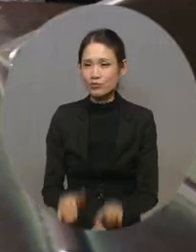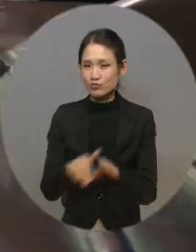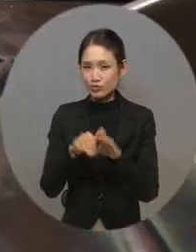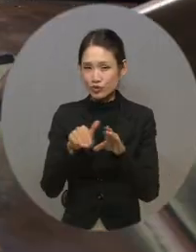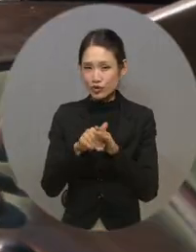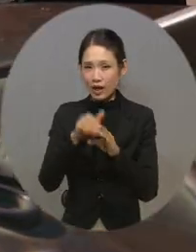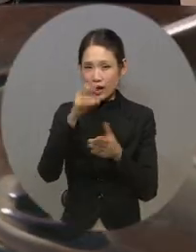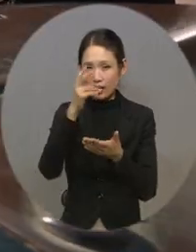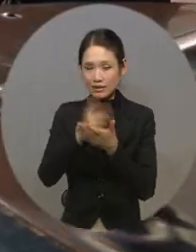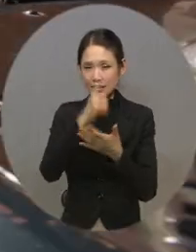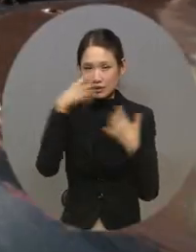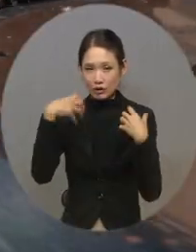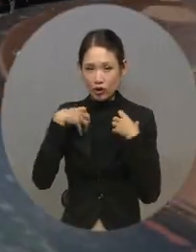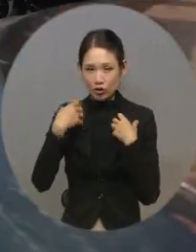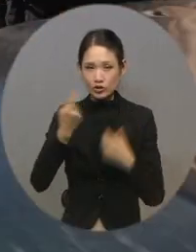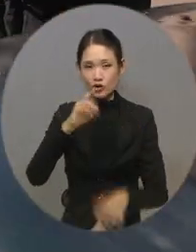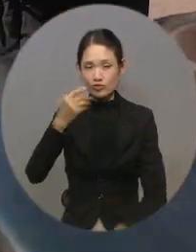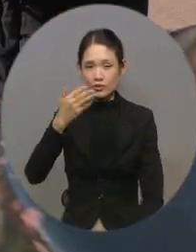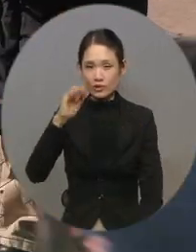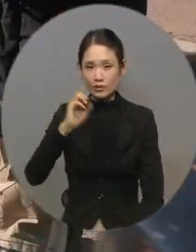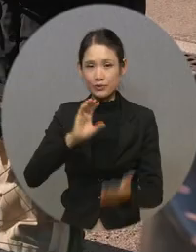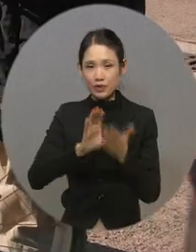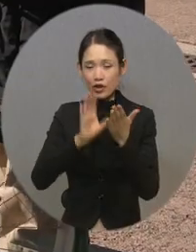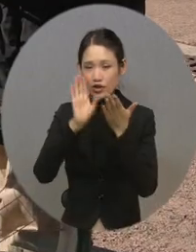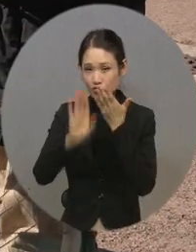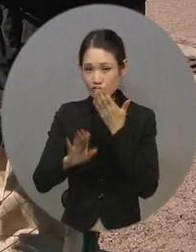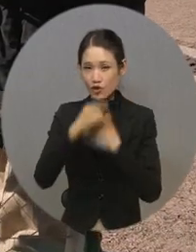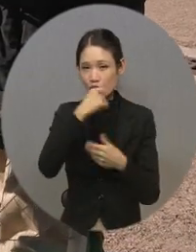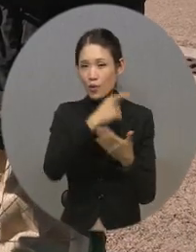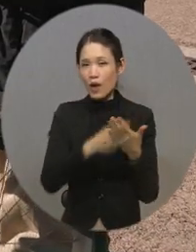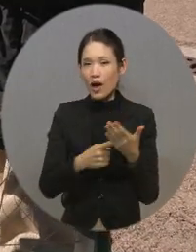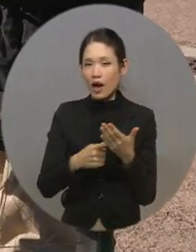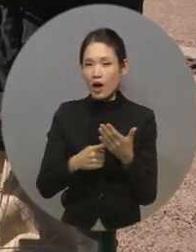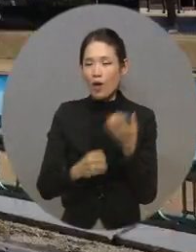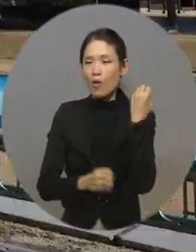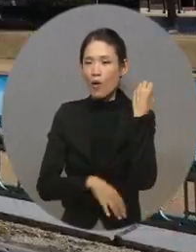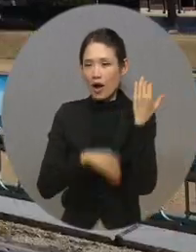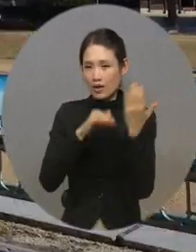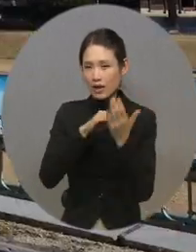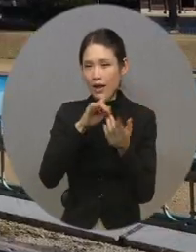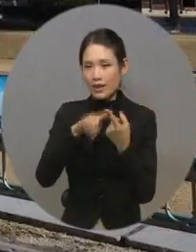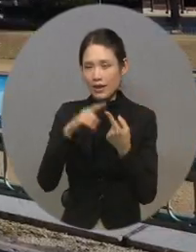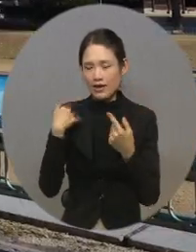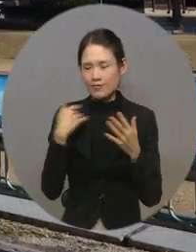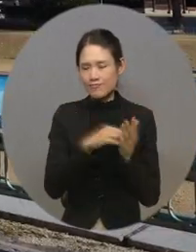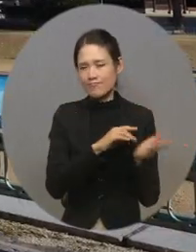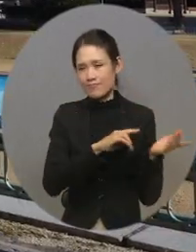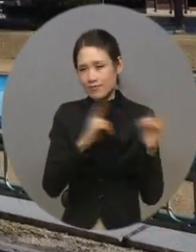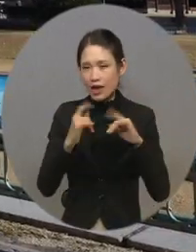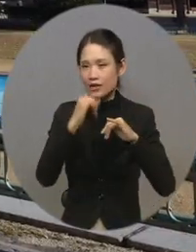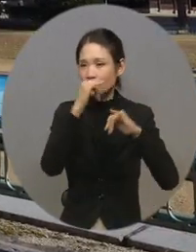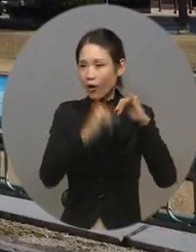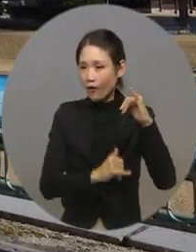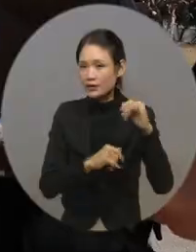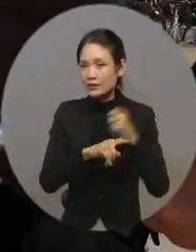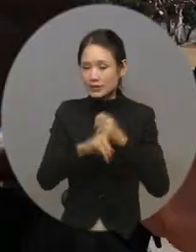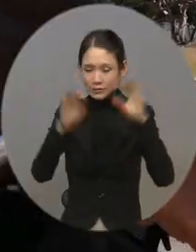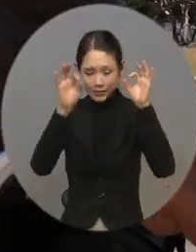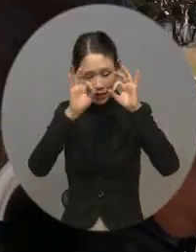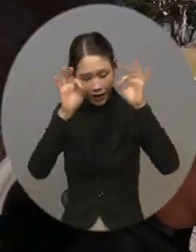문화재청은 1930년대 이후 훼손됐던 석조전을 원형대로 복원해 대한제국의 역사적 의미를